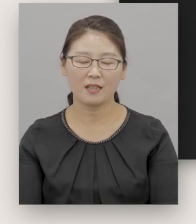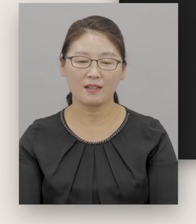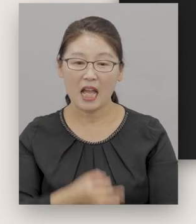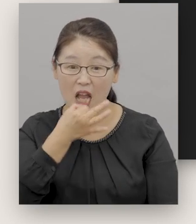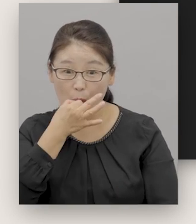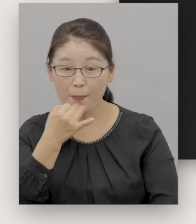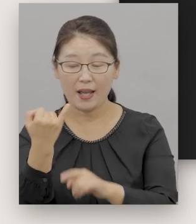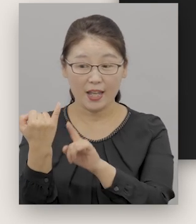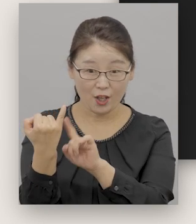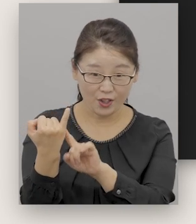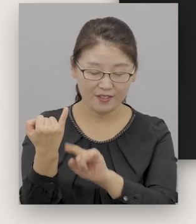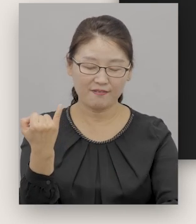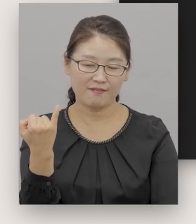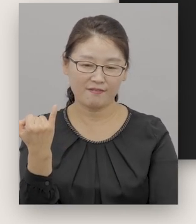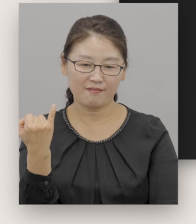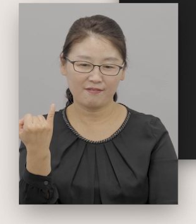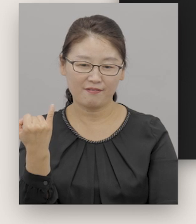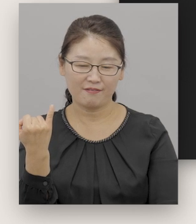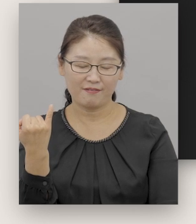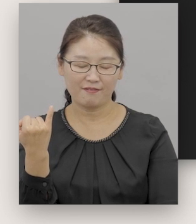이 우리 욕망의 여인이라는 이 섹션에서는